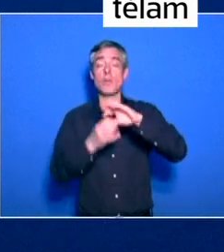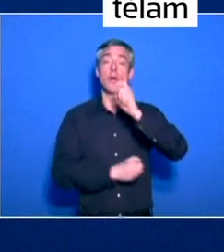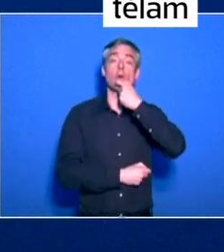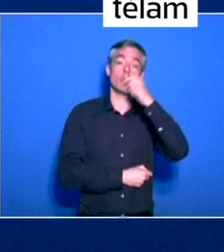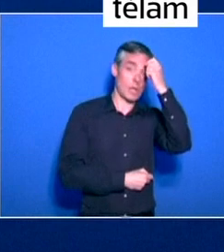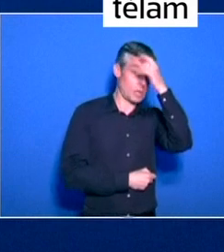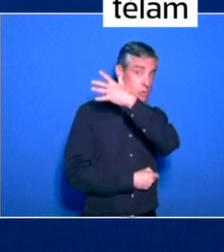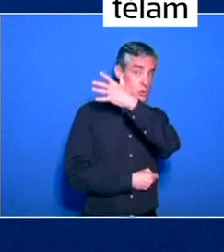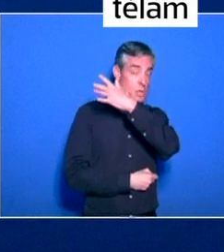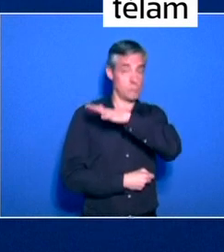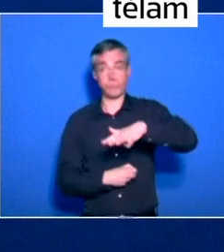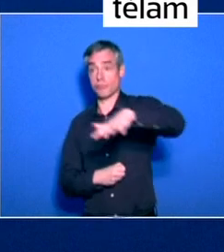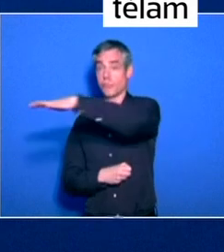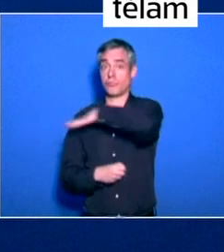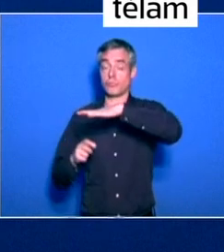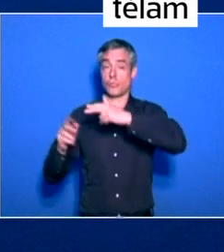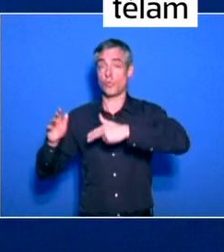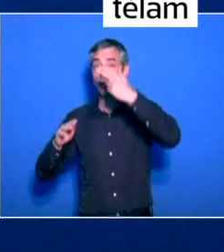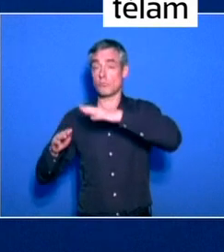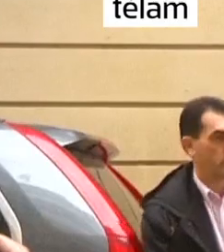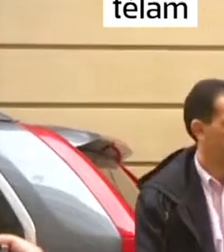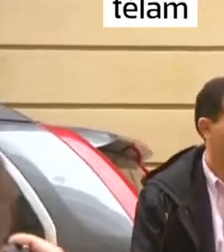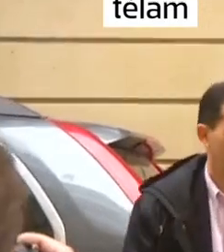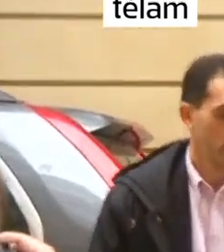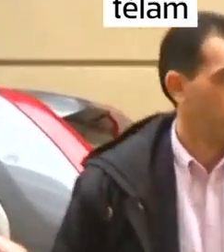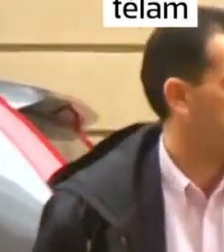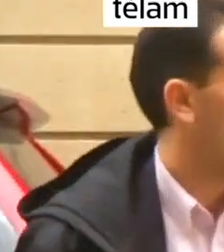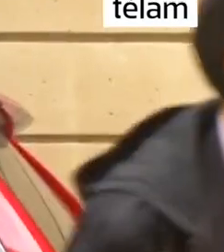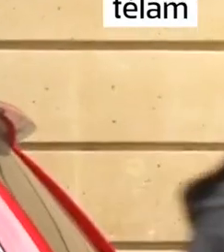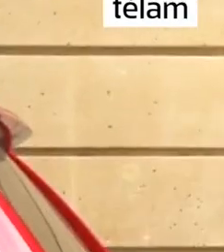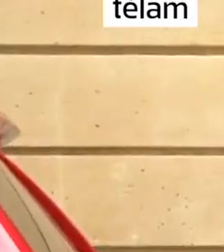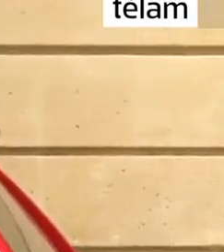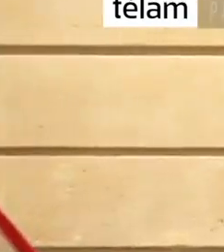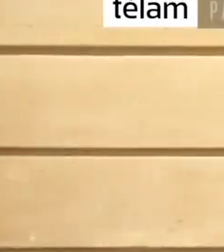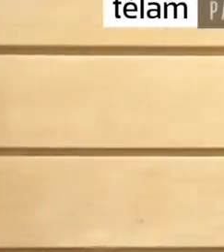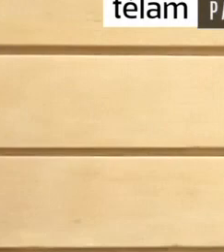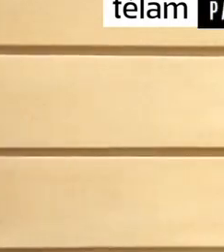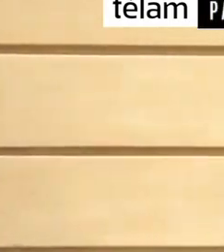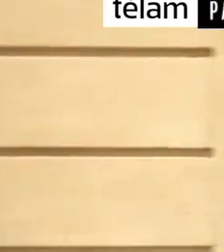anglo-saxon et l'immensité septentrionale, la façade...